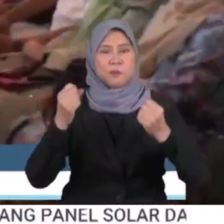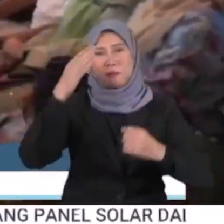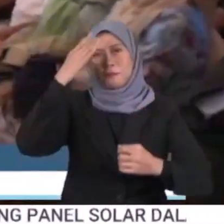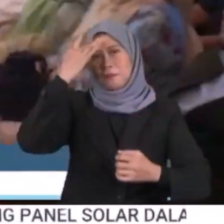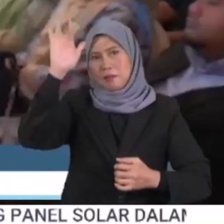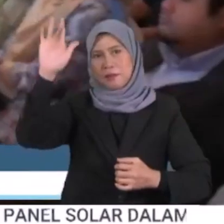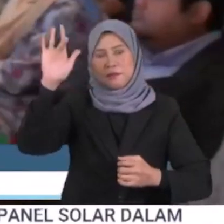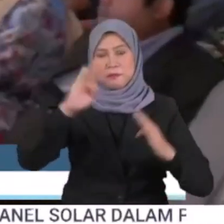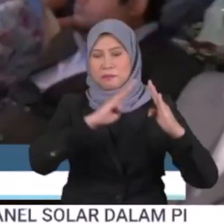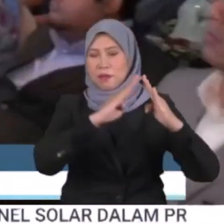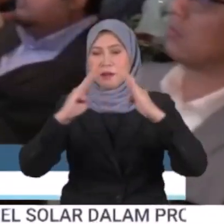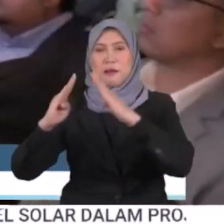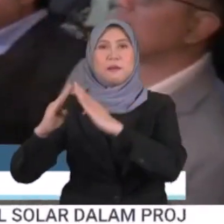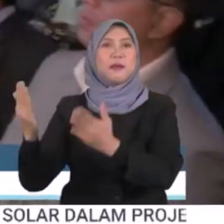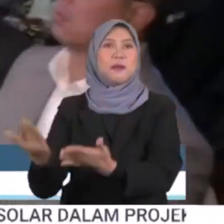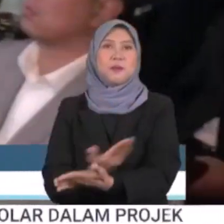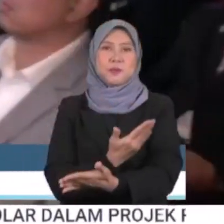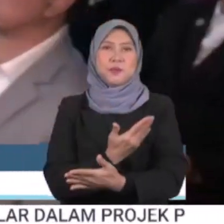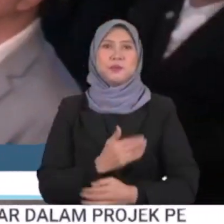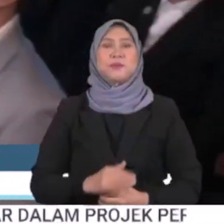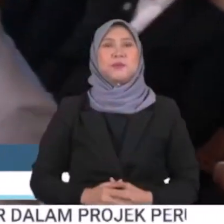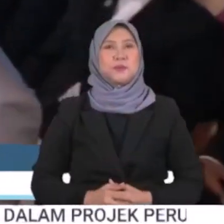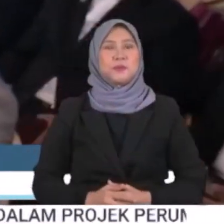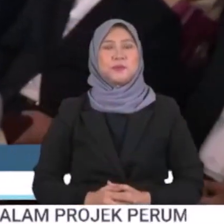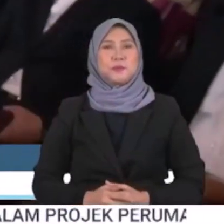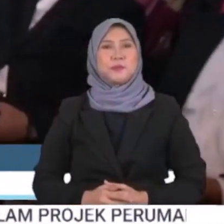ke arah perbandaran baharu.